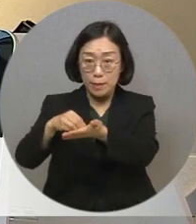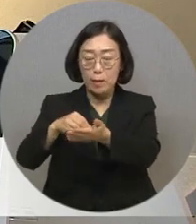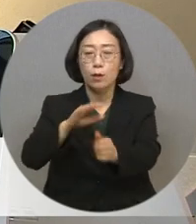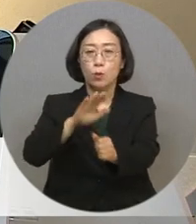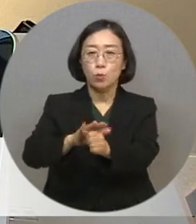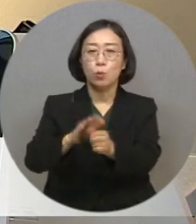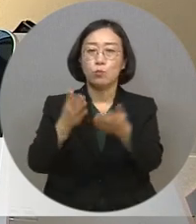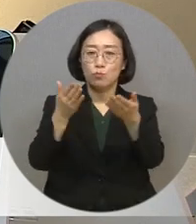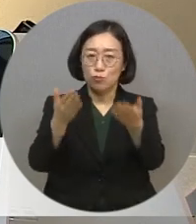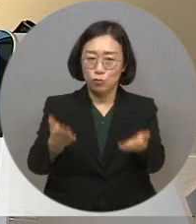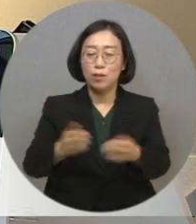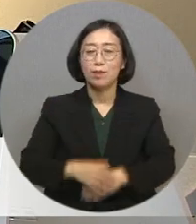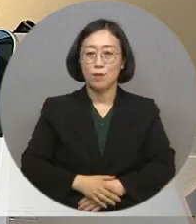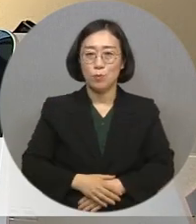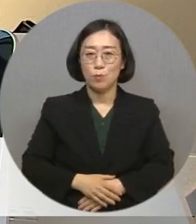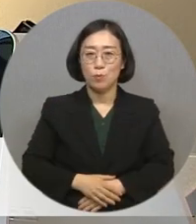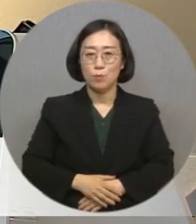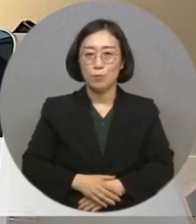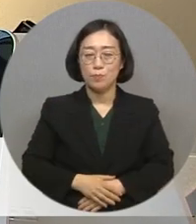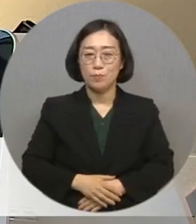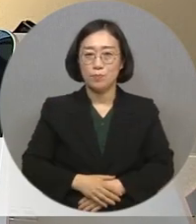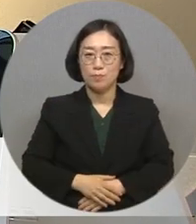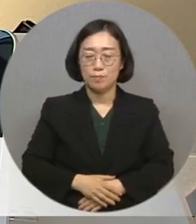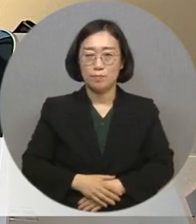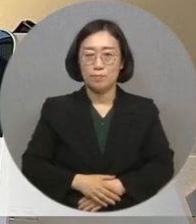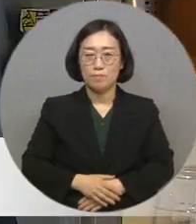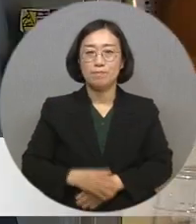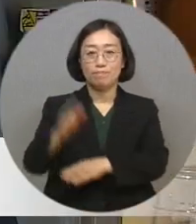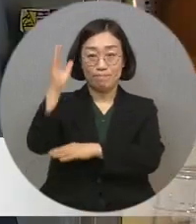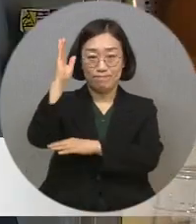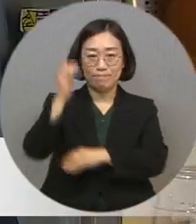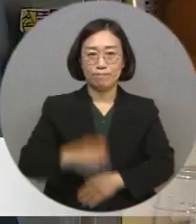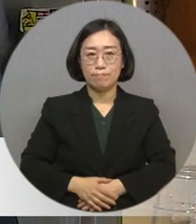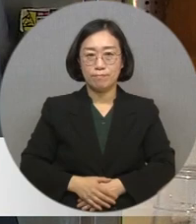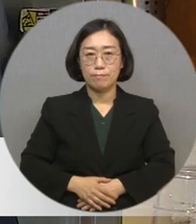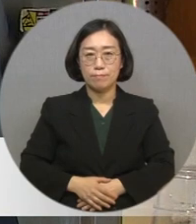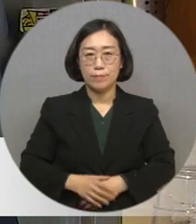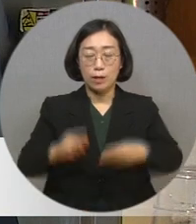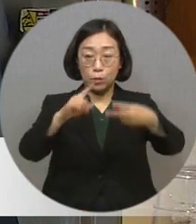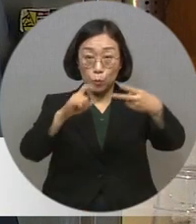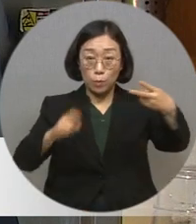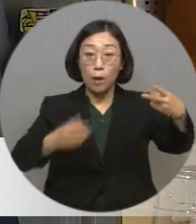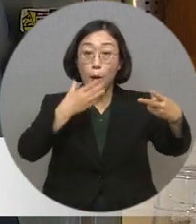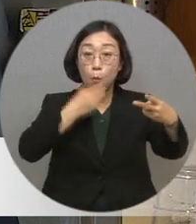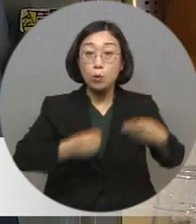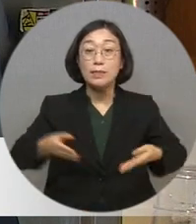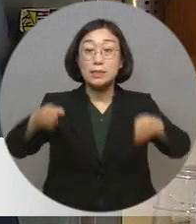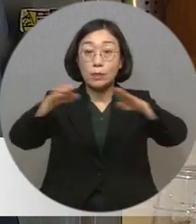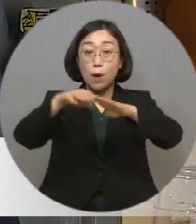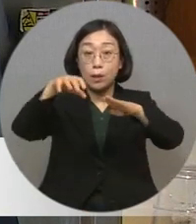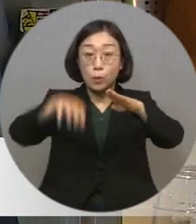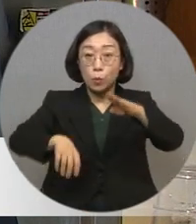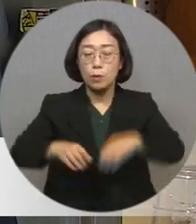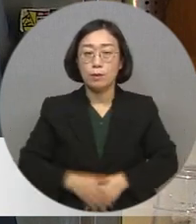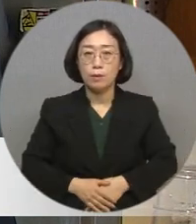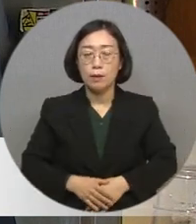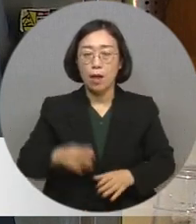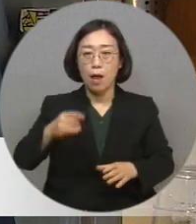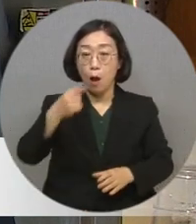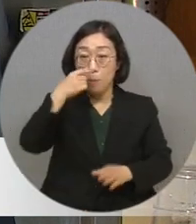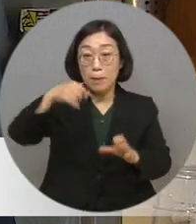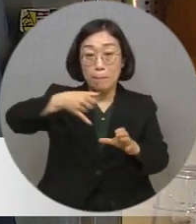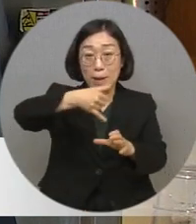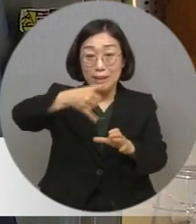만들어 주겠다고 하셨다고 합니다. 동대문 복지관에서 하는